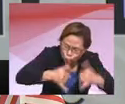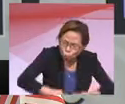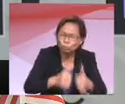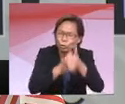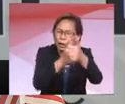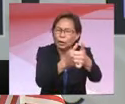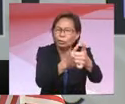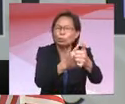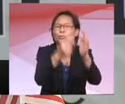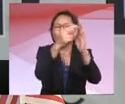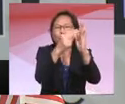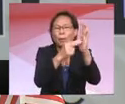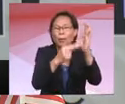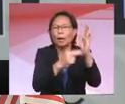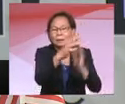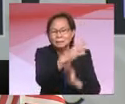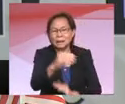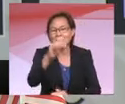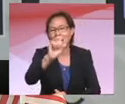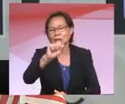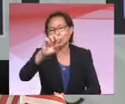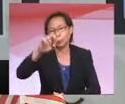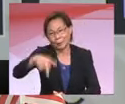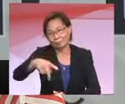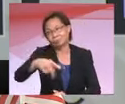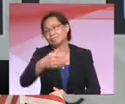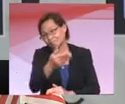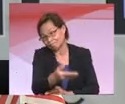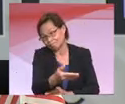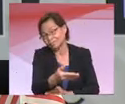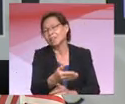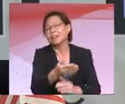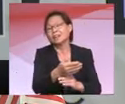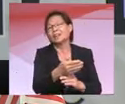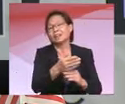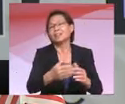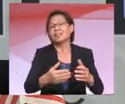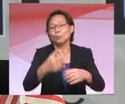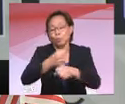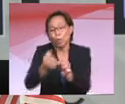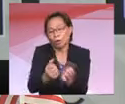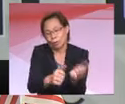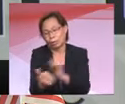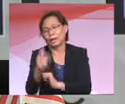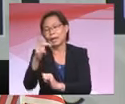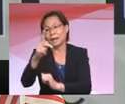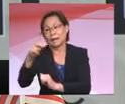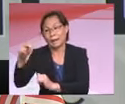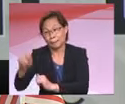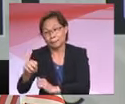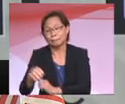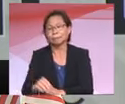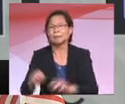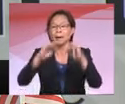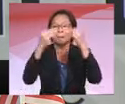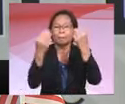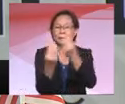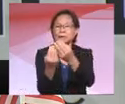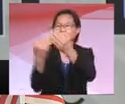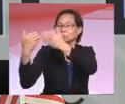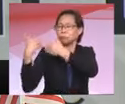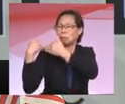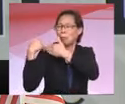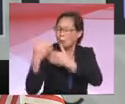patuh kepada peraturan serta SOP yang telah dikeluarkan oleh Kementerian Kesihatan Malaysia. Masyarakat memainkan peranan